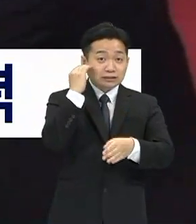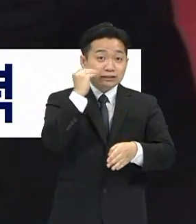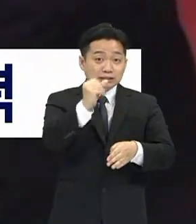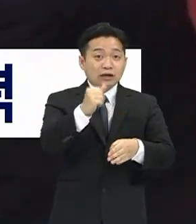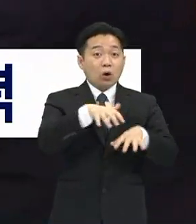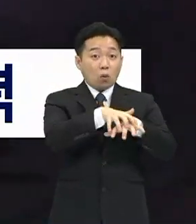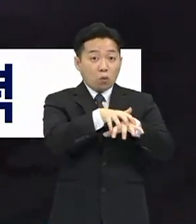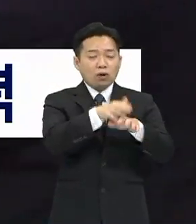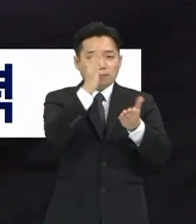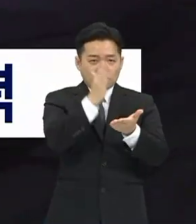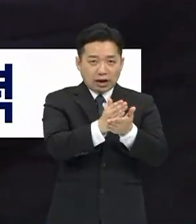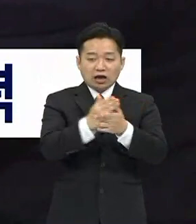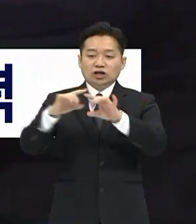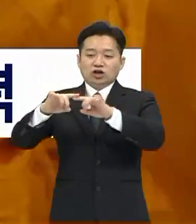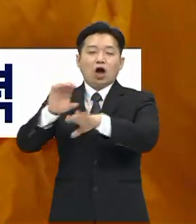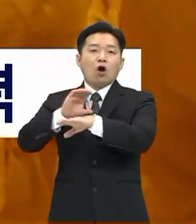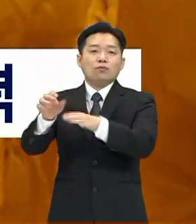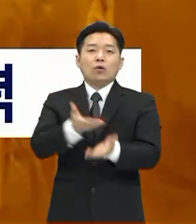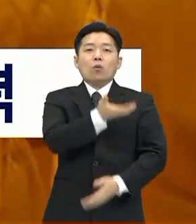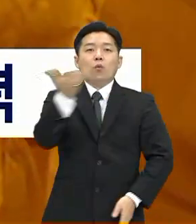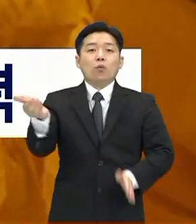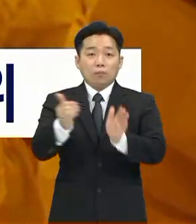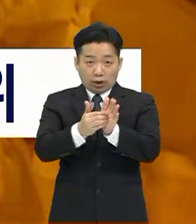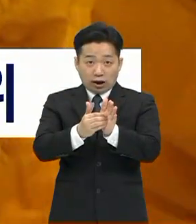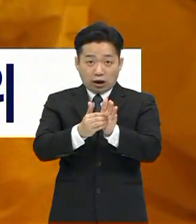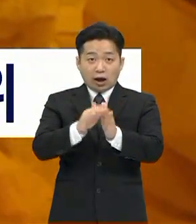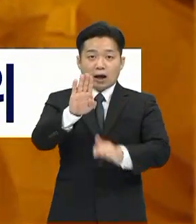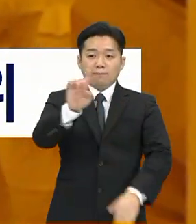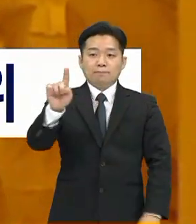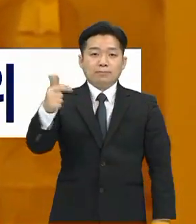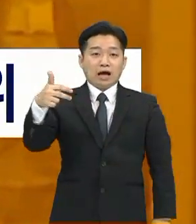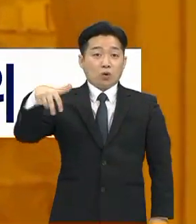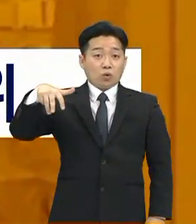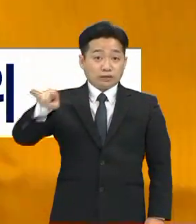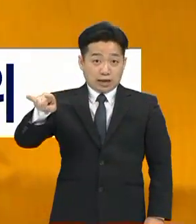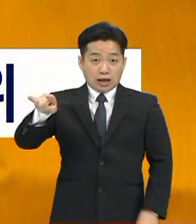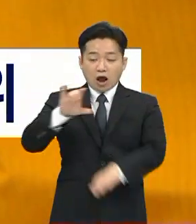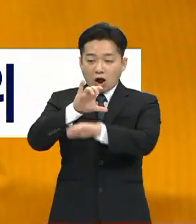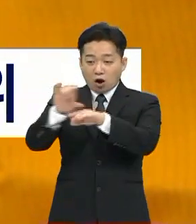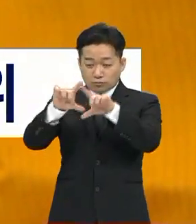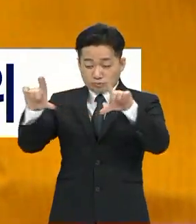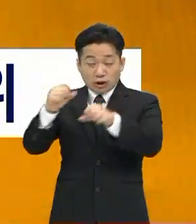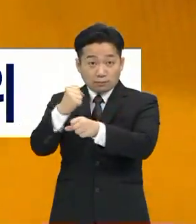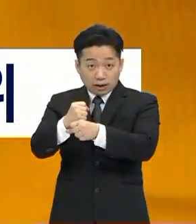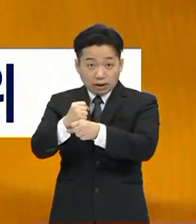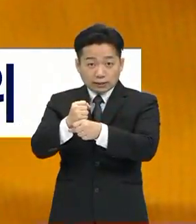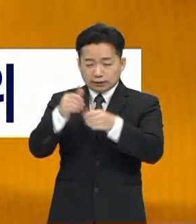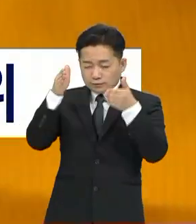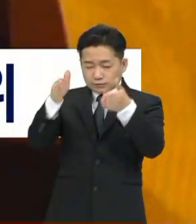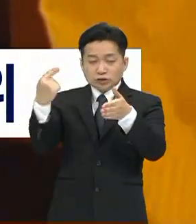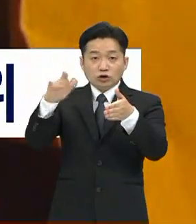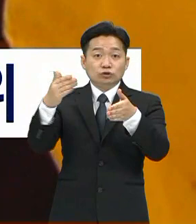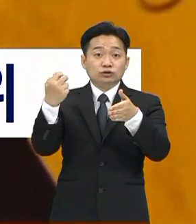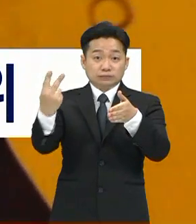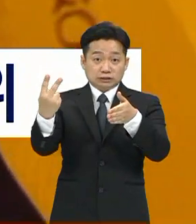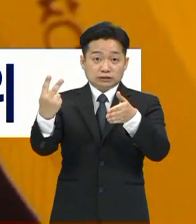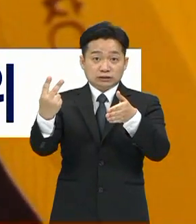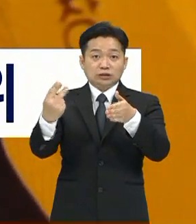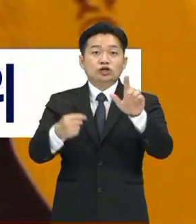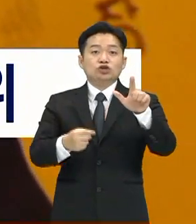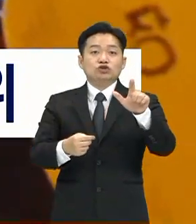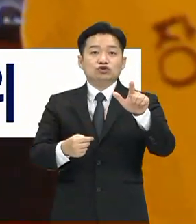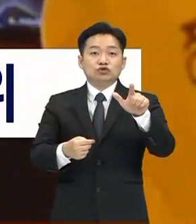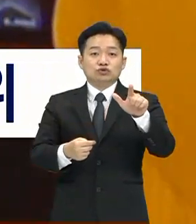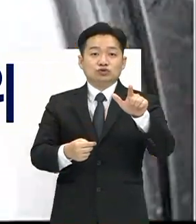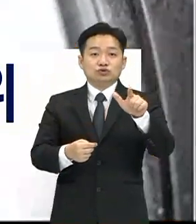반도체 분야로 옮겼습니다. 특히 반도체 사업에 대한 집념으로 1992년 세계 최초로 64메가